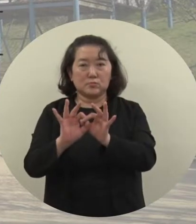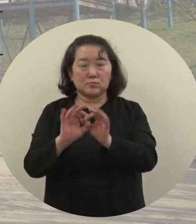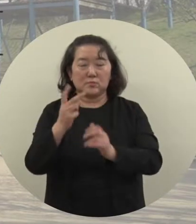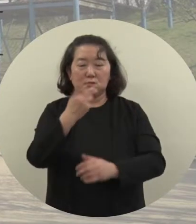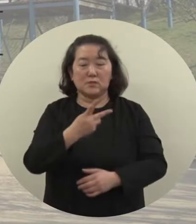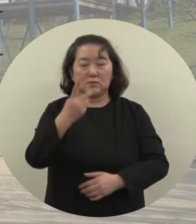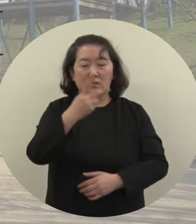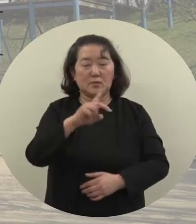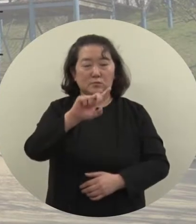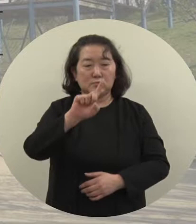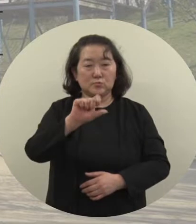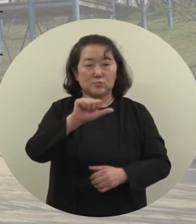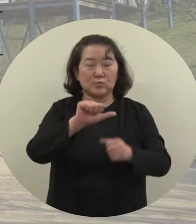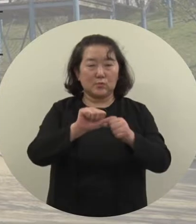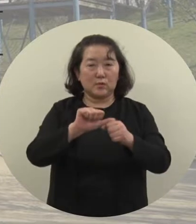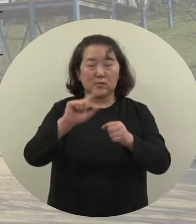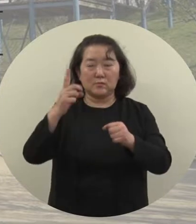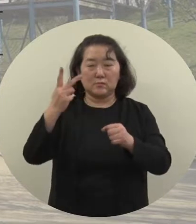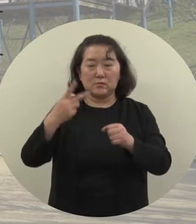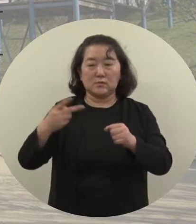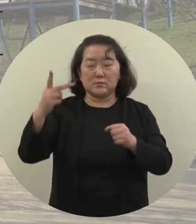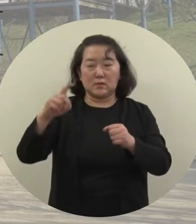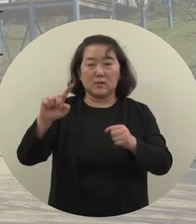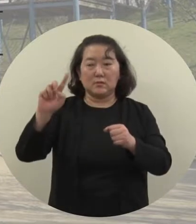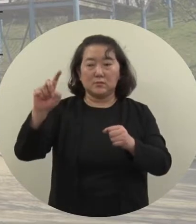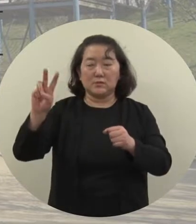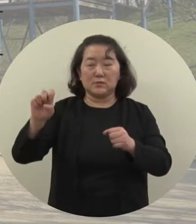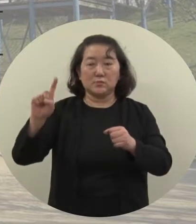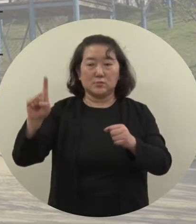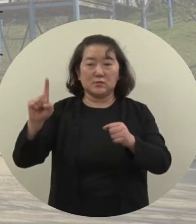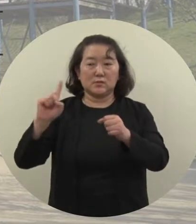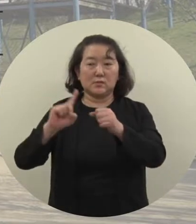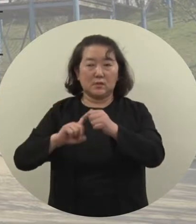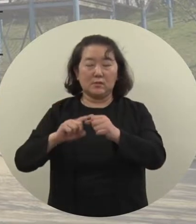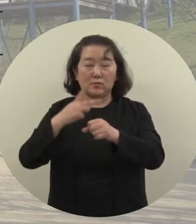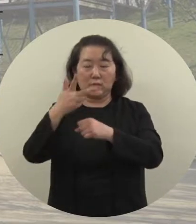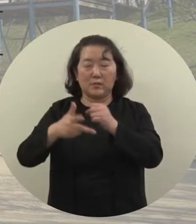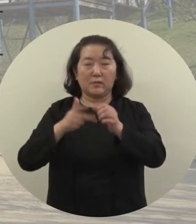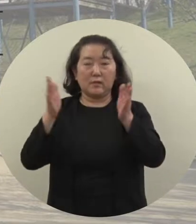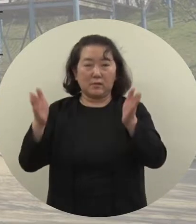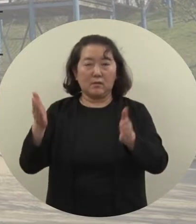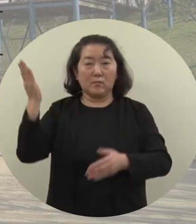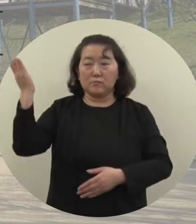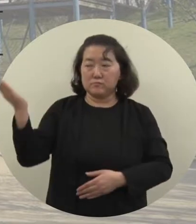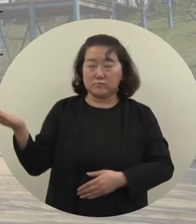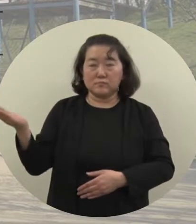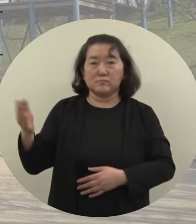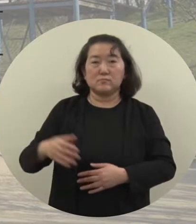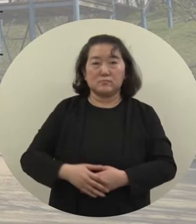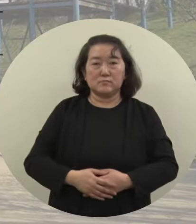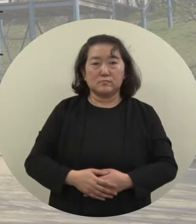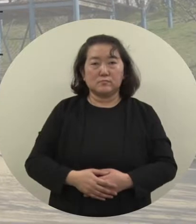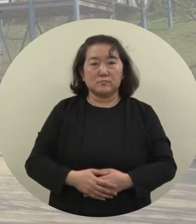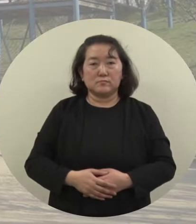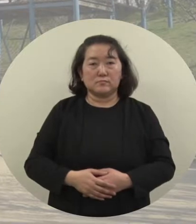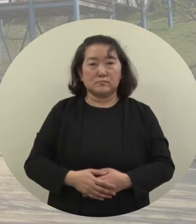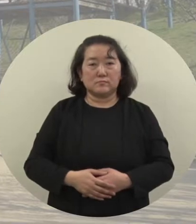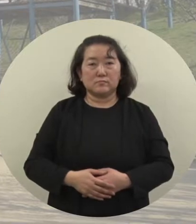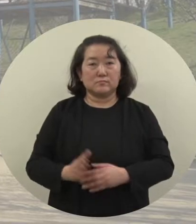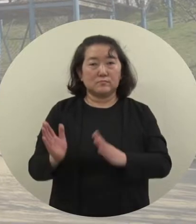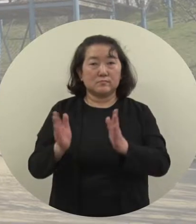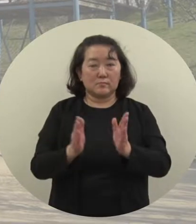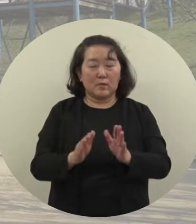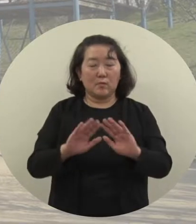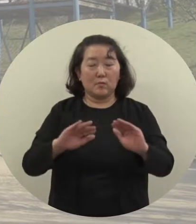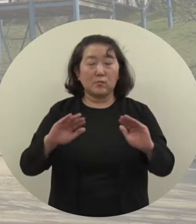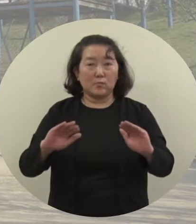2015年から2021年までの7年間はご覧の通りです。では、子どもたちが